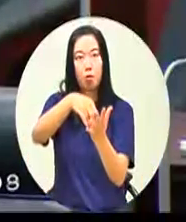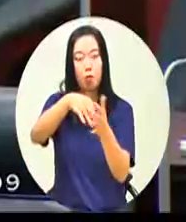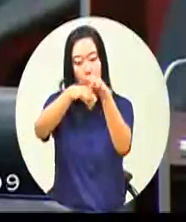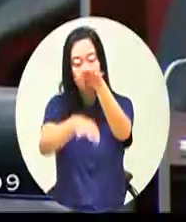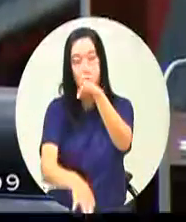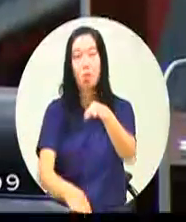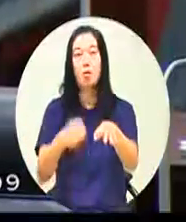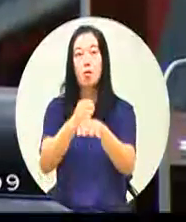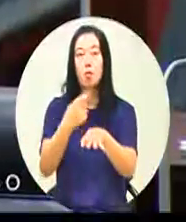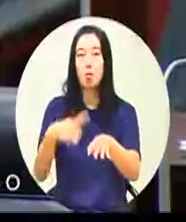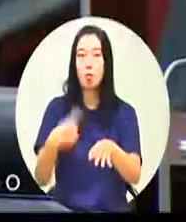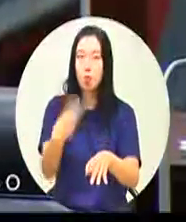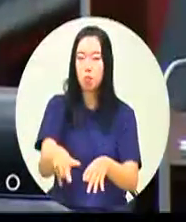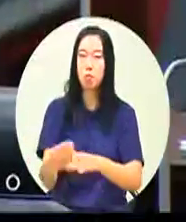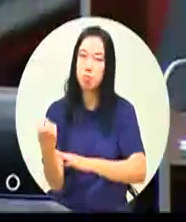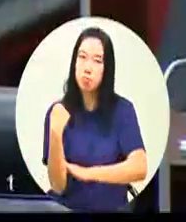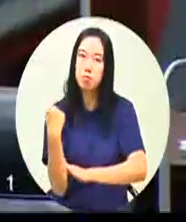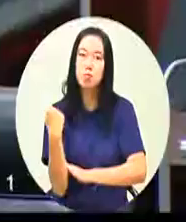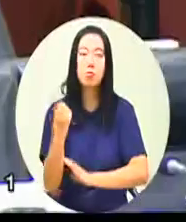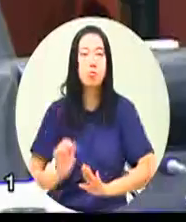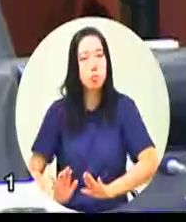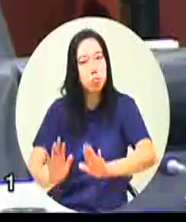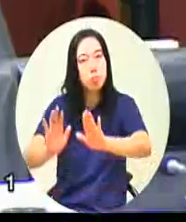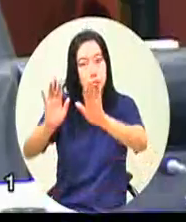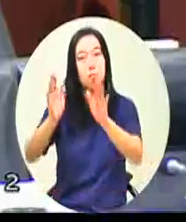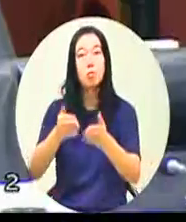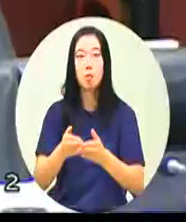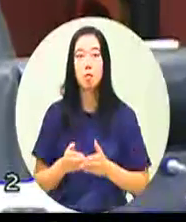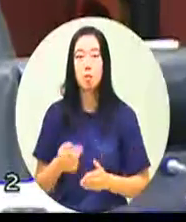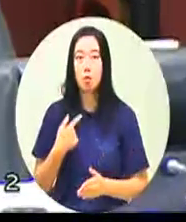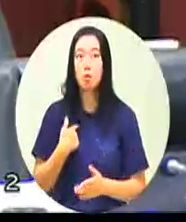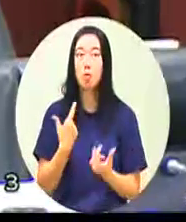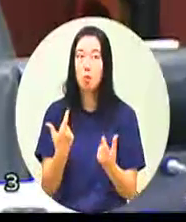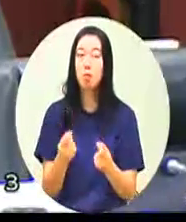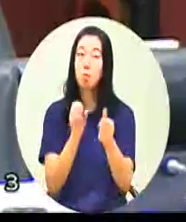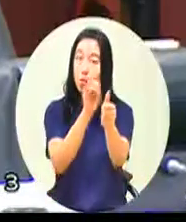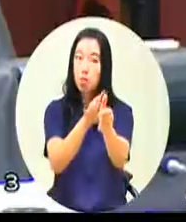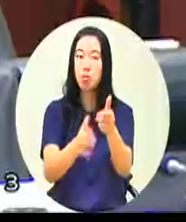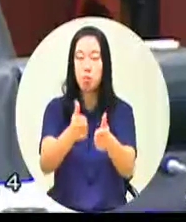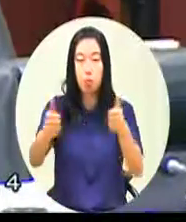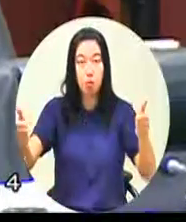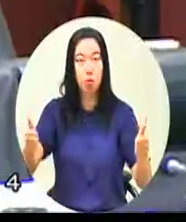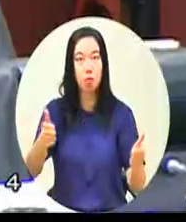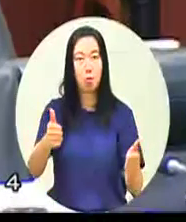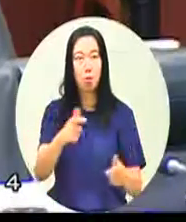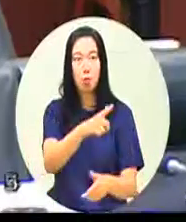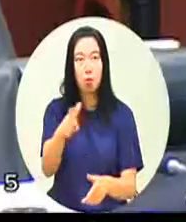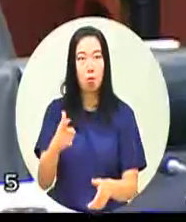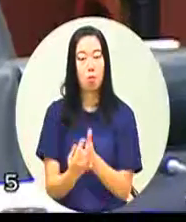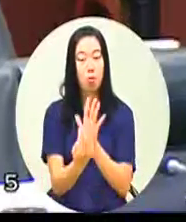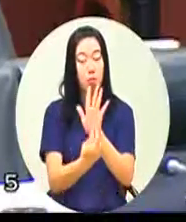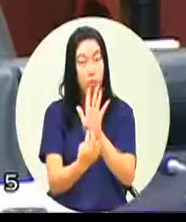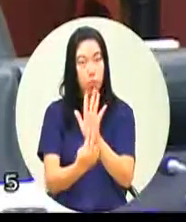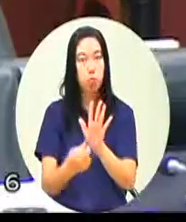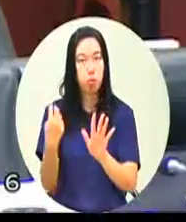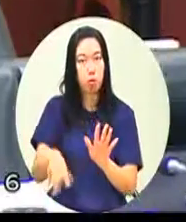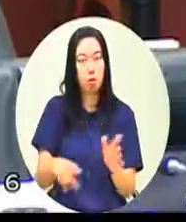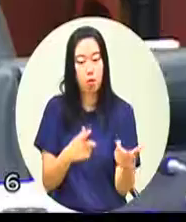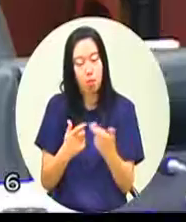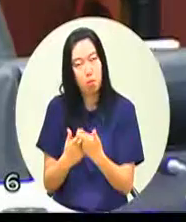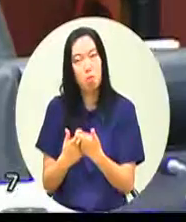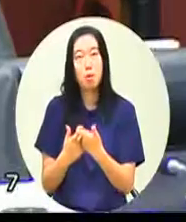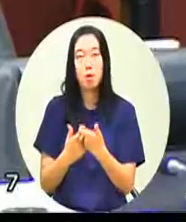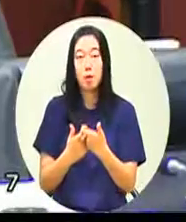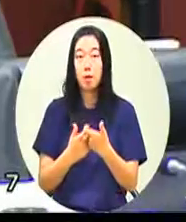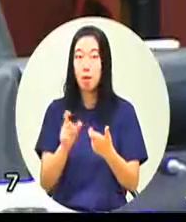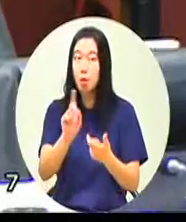要来加强缺失要改进的哈，也请各位局处长来说明并配合，怎么样